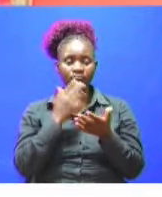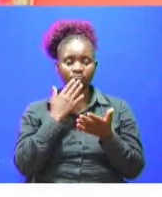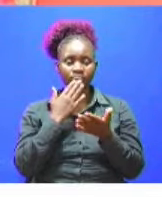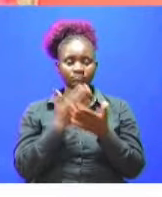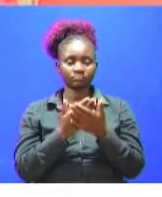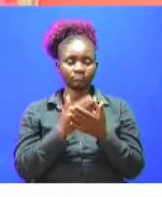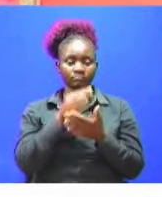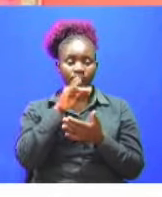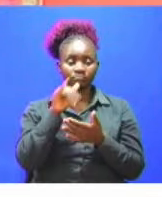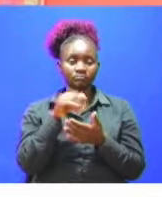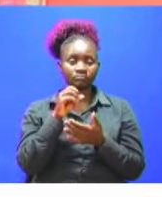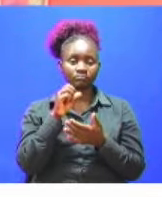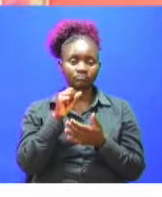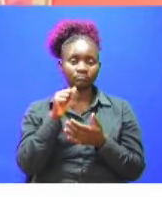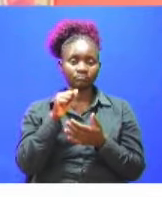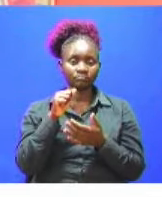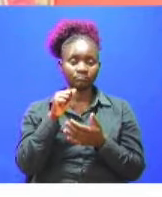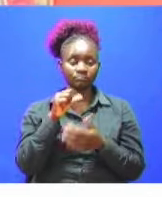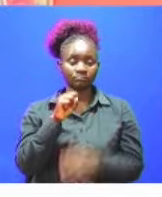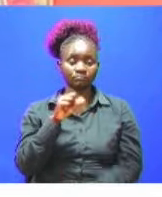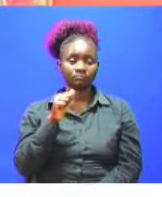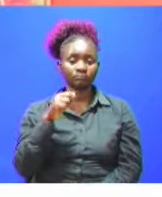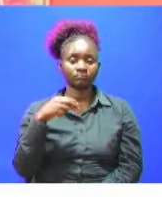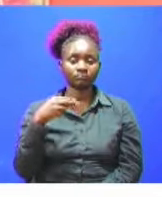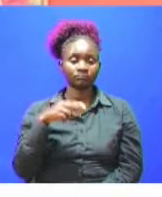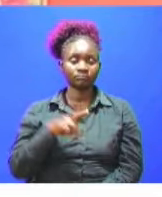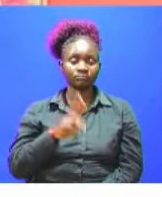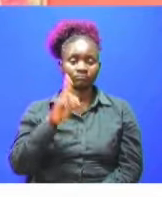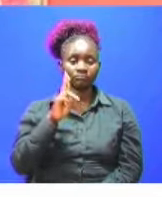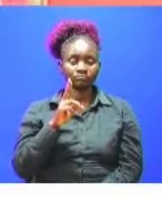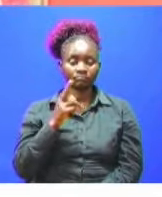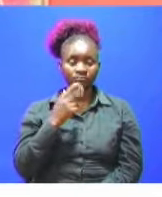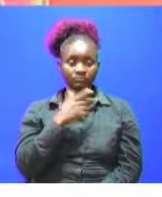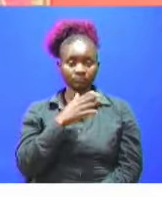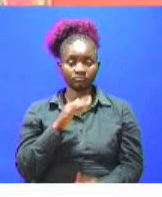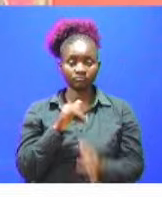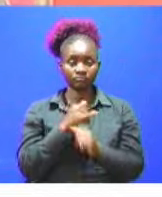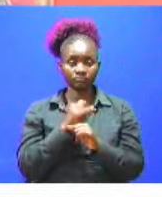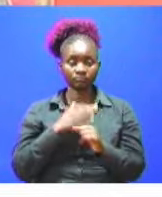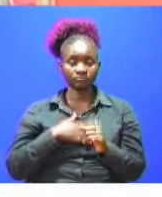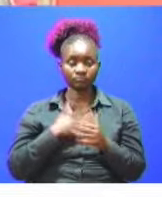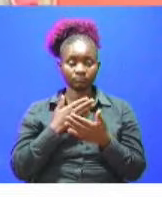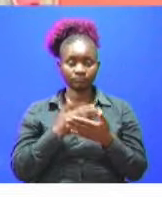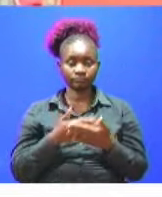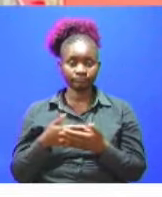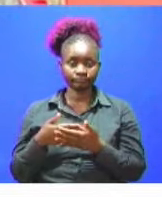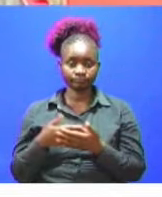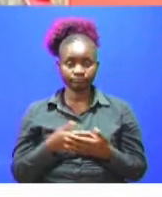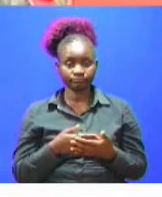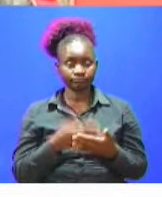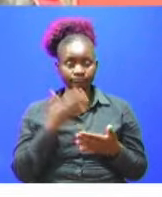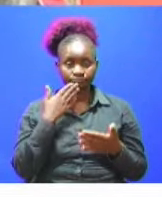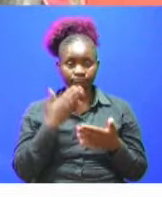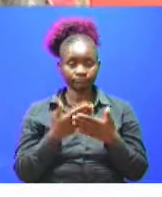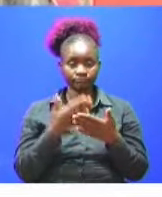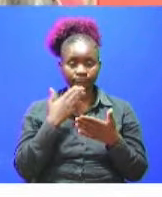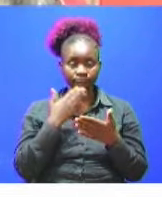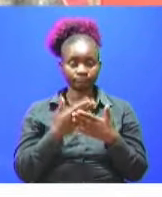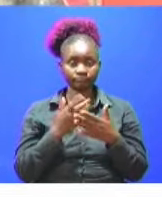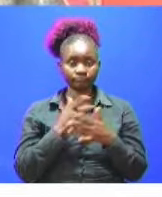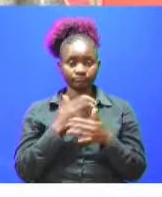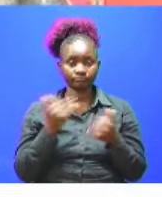Joshua. Wankonyire ebintu kwansibe iri omwana mbuya muno